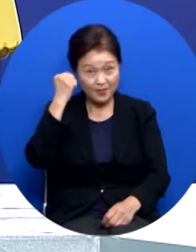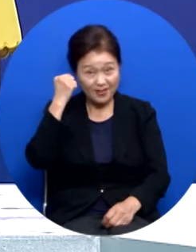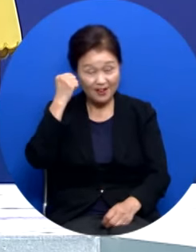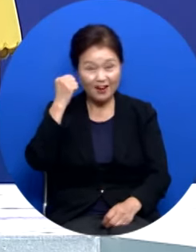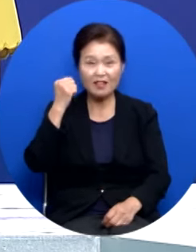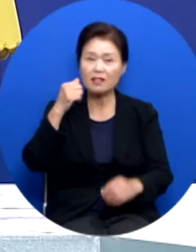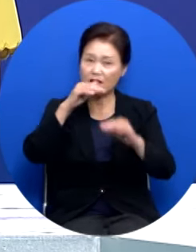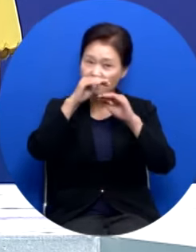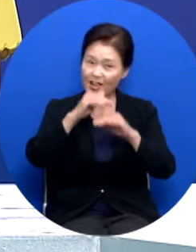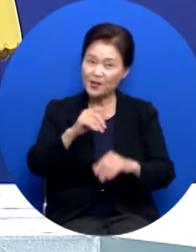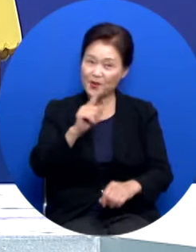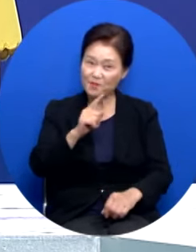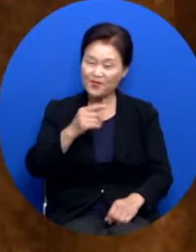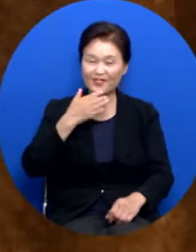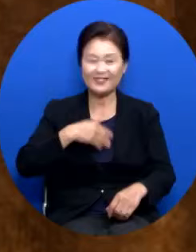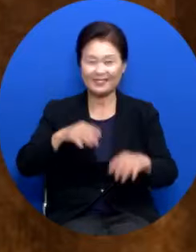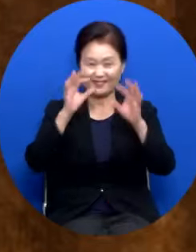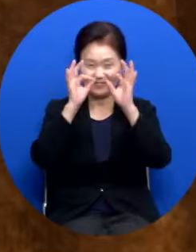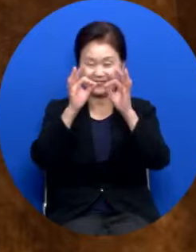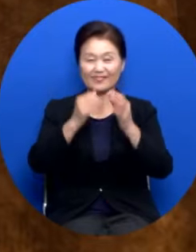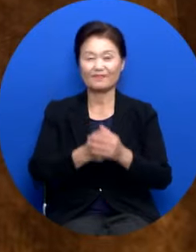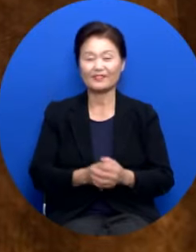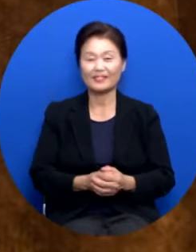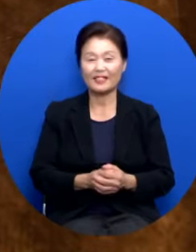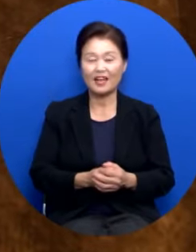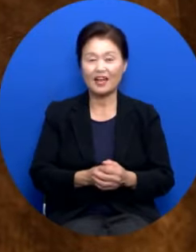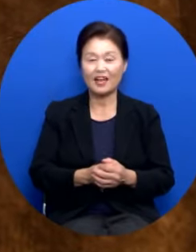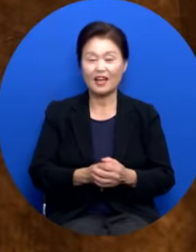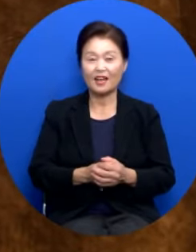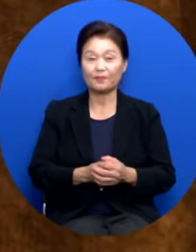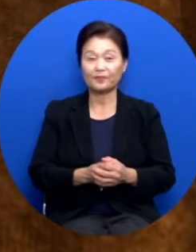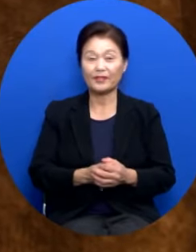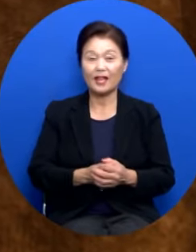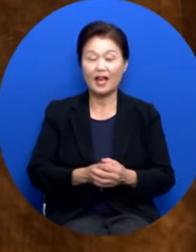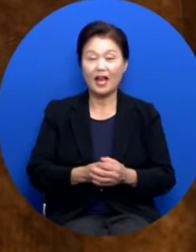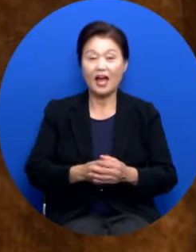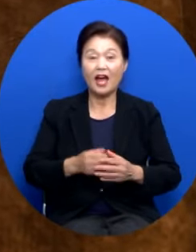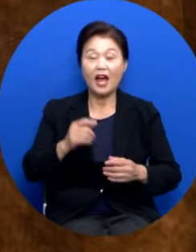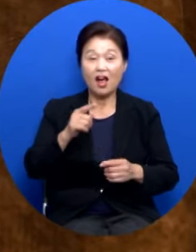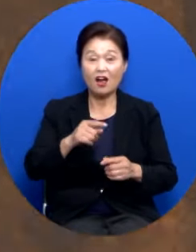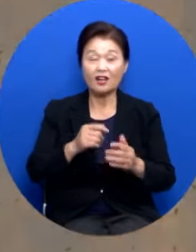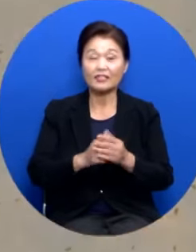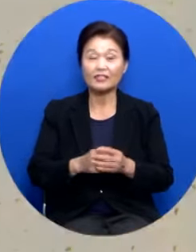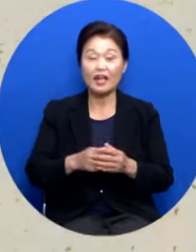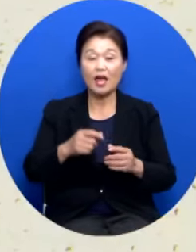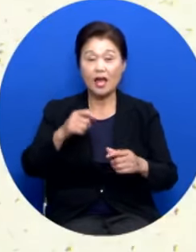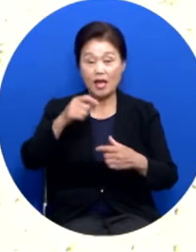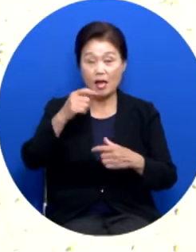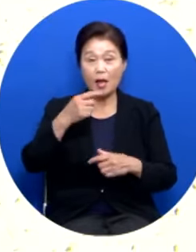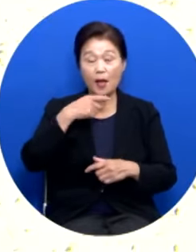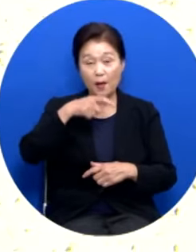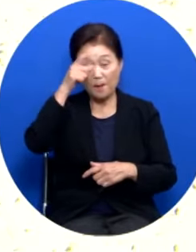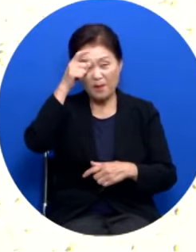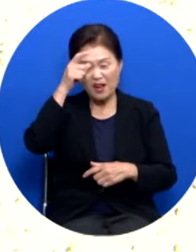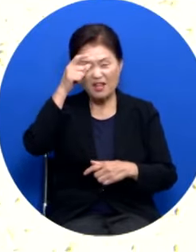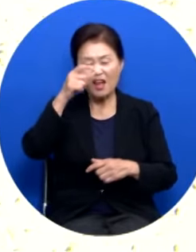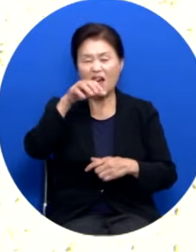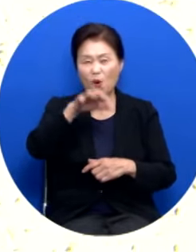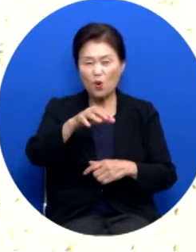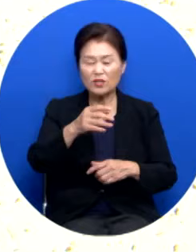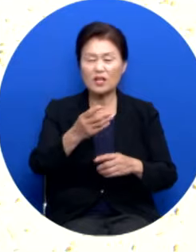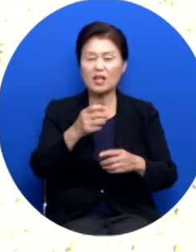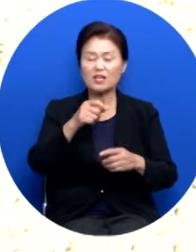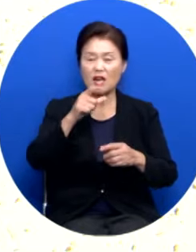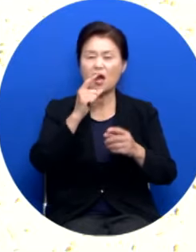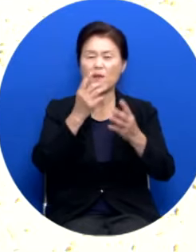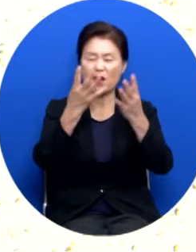기자가 취재했습니다. 평안남도 전남포에서 3.1운동을 주도하여 평양연구소에서 옥고를 치른 이하영